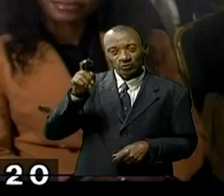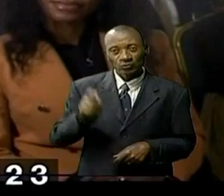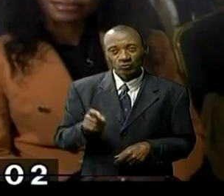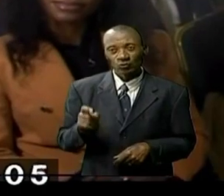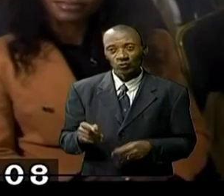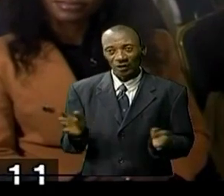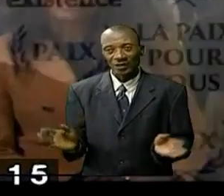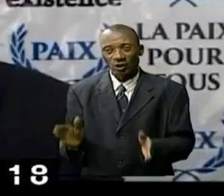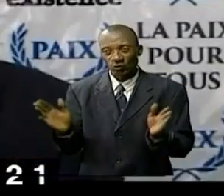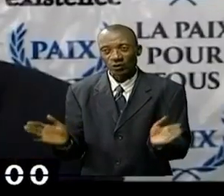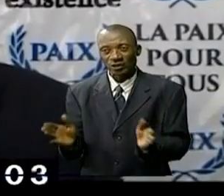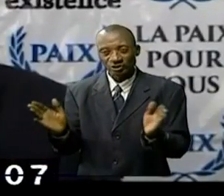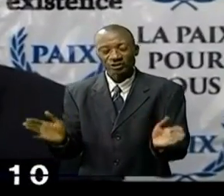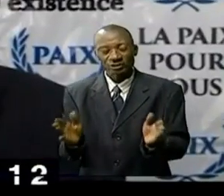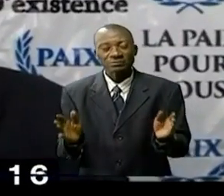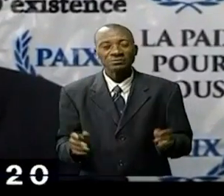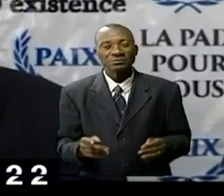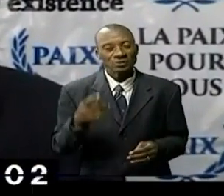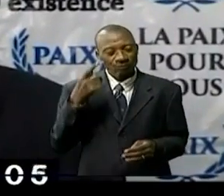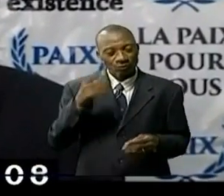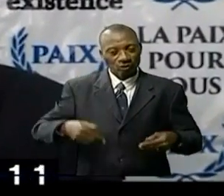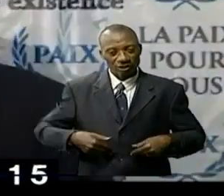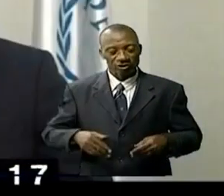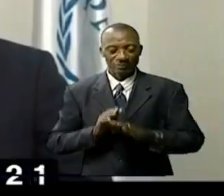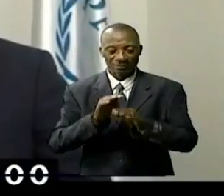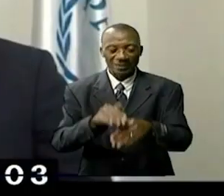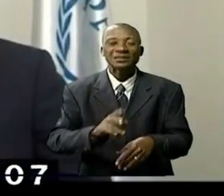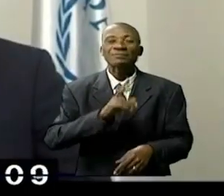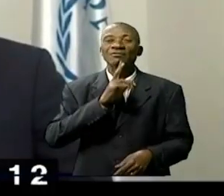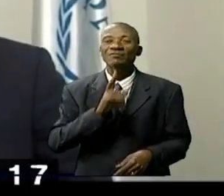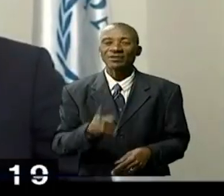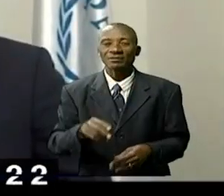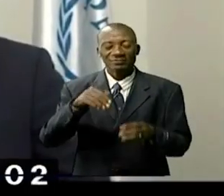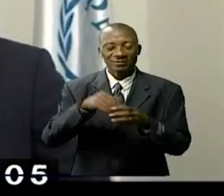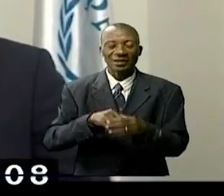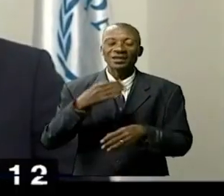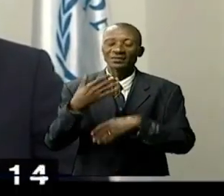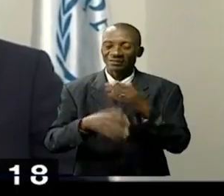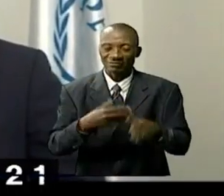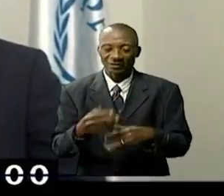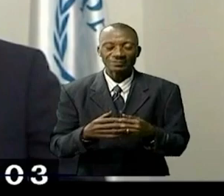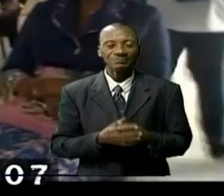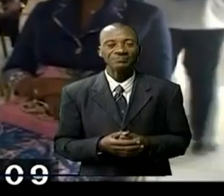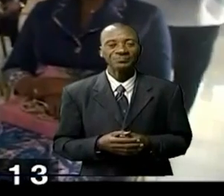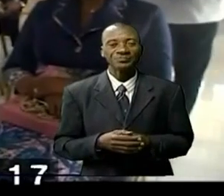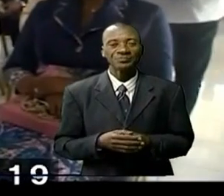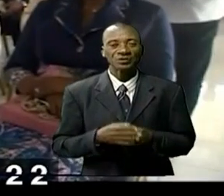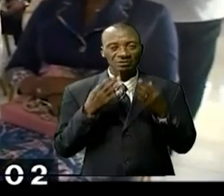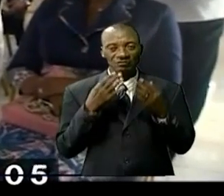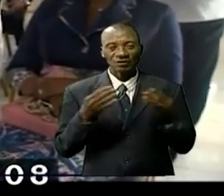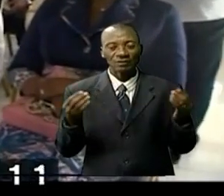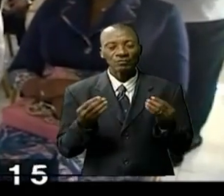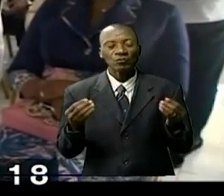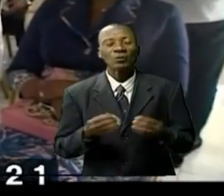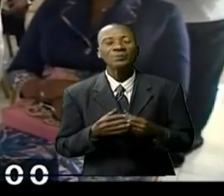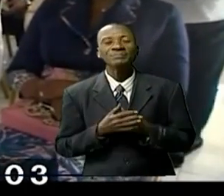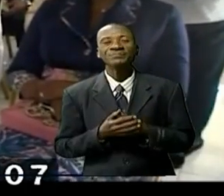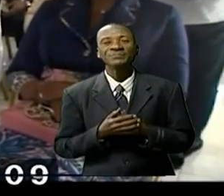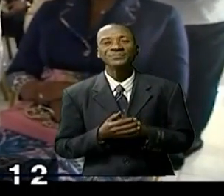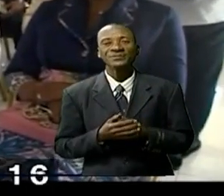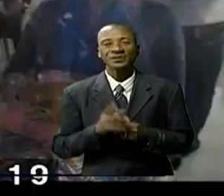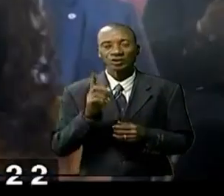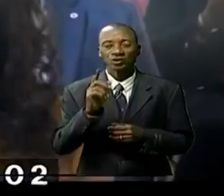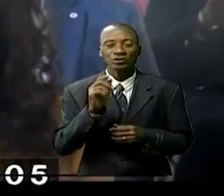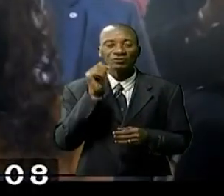afin qu'elle participe activement à cet ouvrage c'est à cela que s'attèle justement une jeune